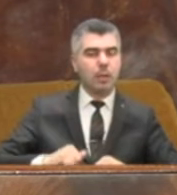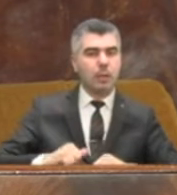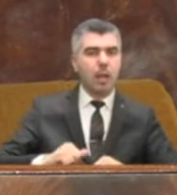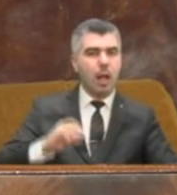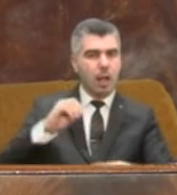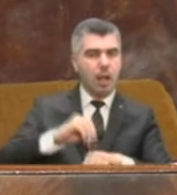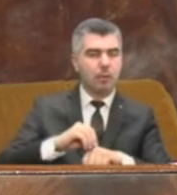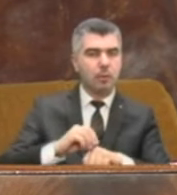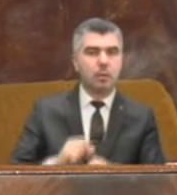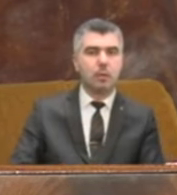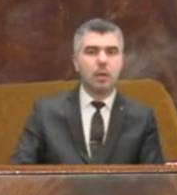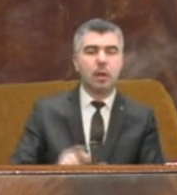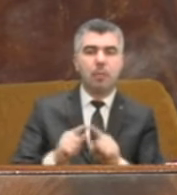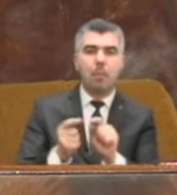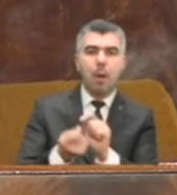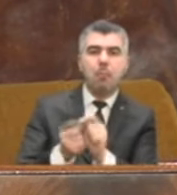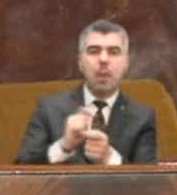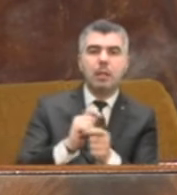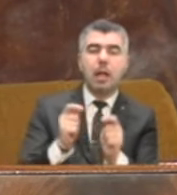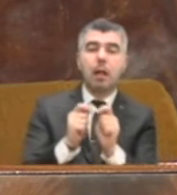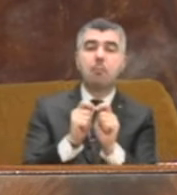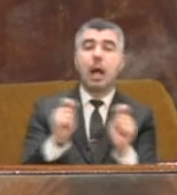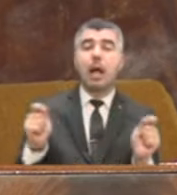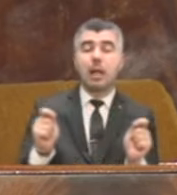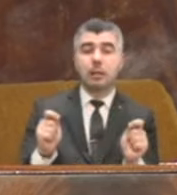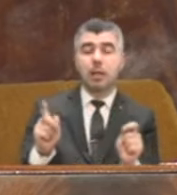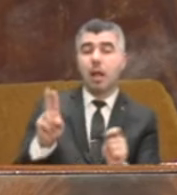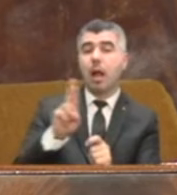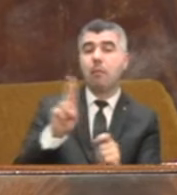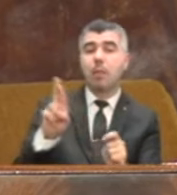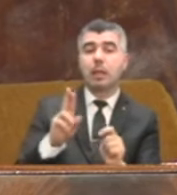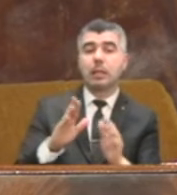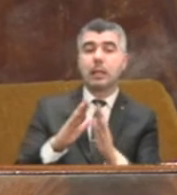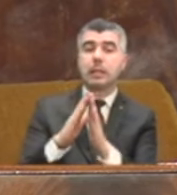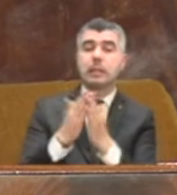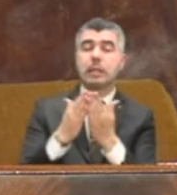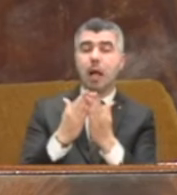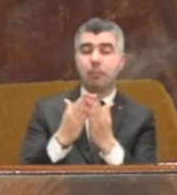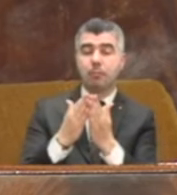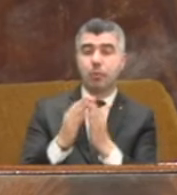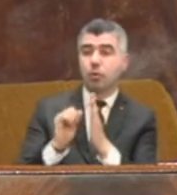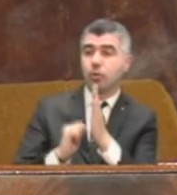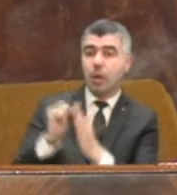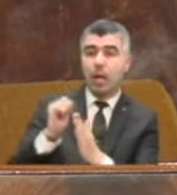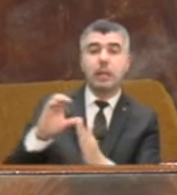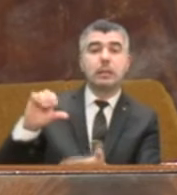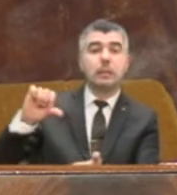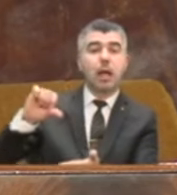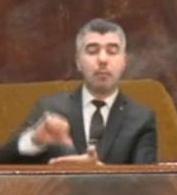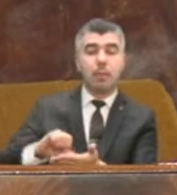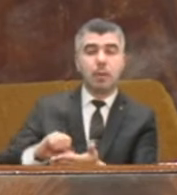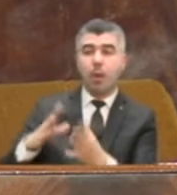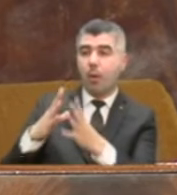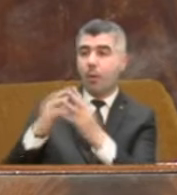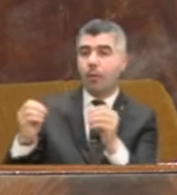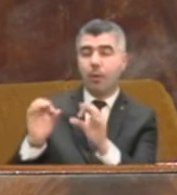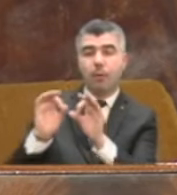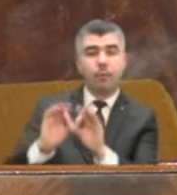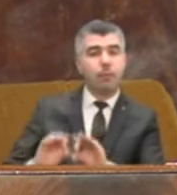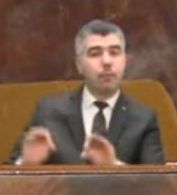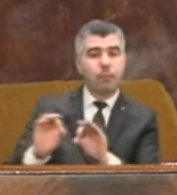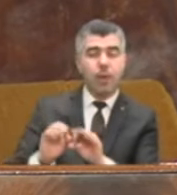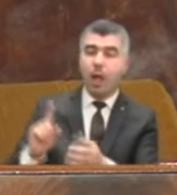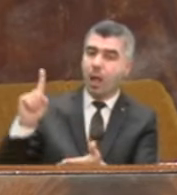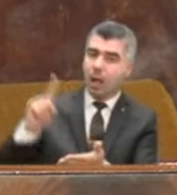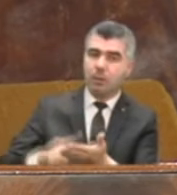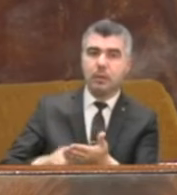على تحويل المعرض ديال الكتاب للرباط، وكتقولوا النجاح ولكن حنا كان عندنا نجاح في الدار البيضاء ما بقاش عندنا المعرض، خصو يرجع معرض